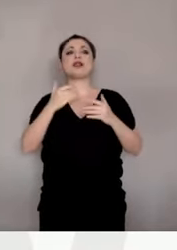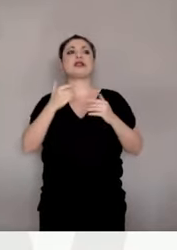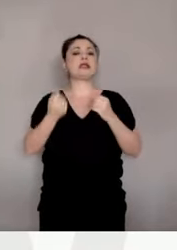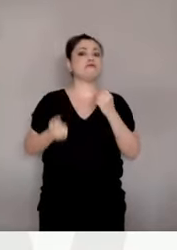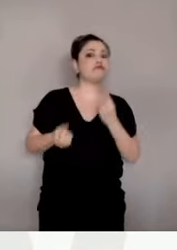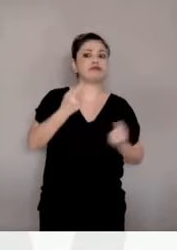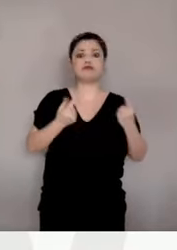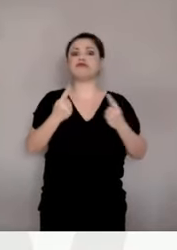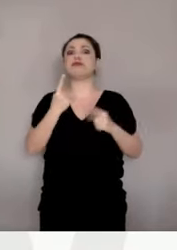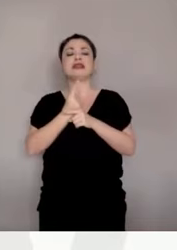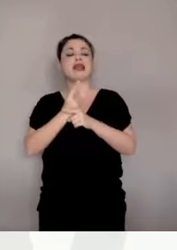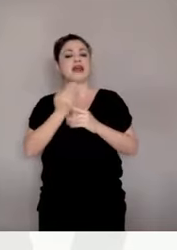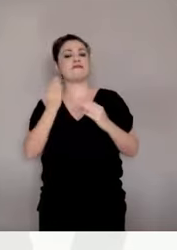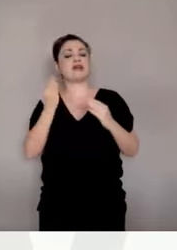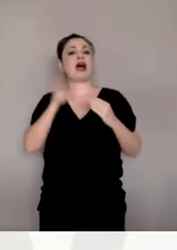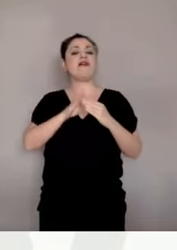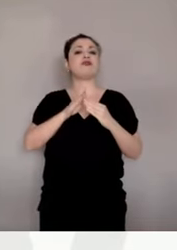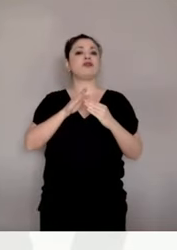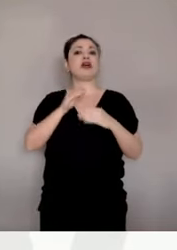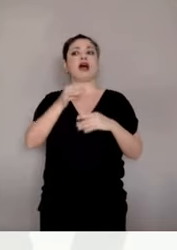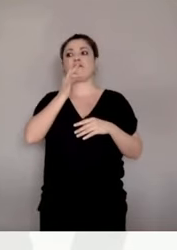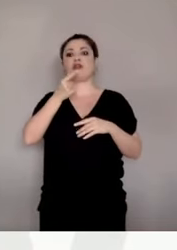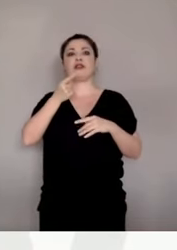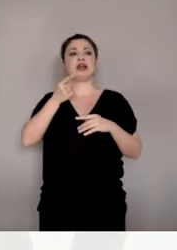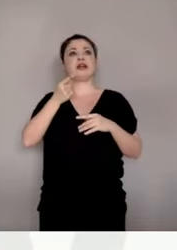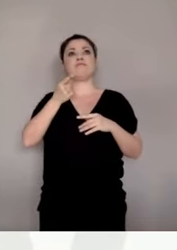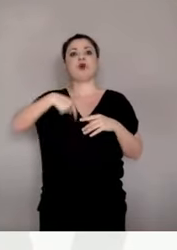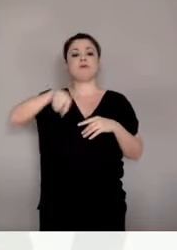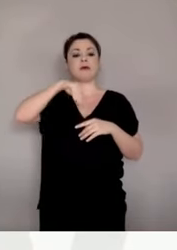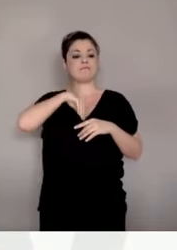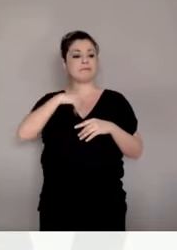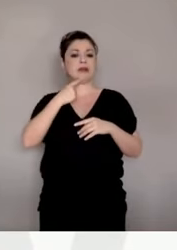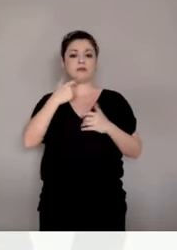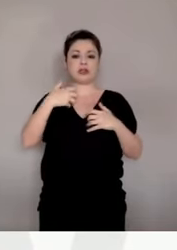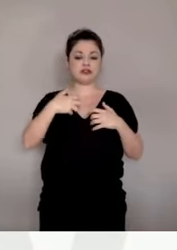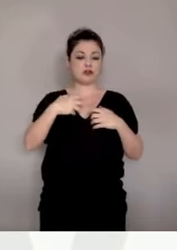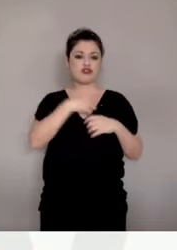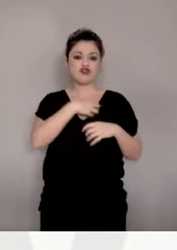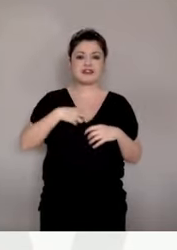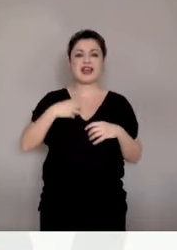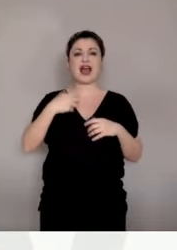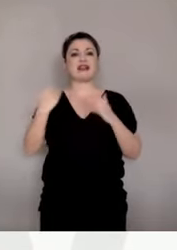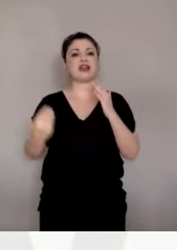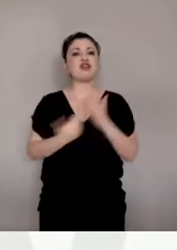di essere scienziati, innovatori, medici,